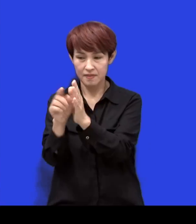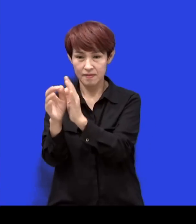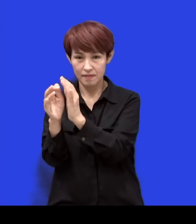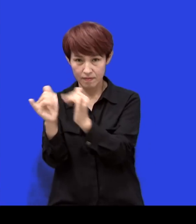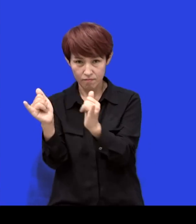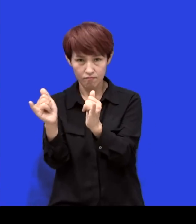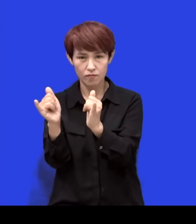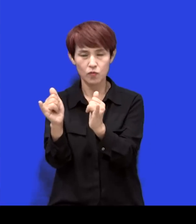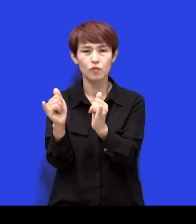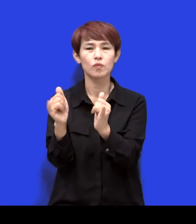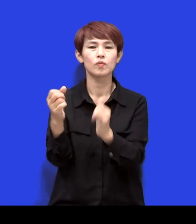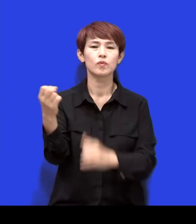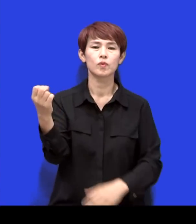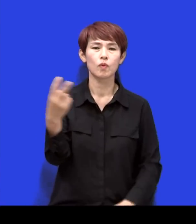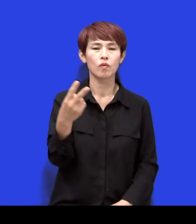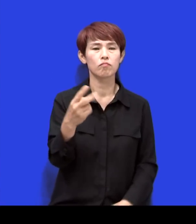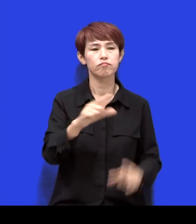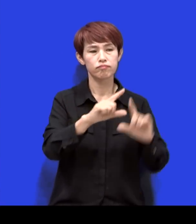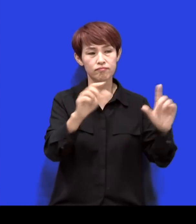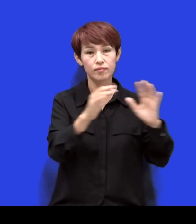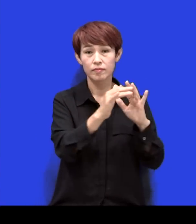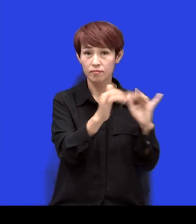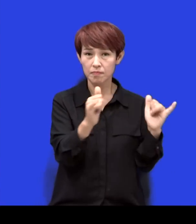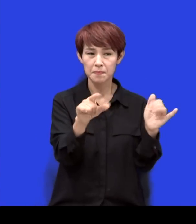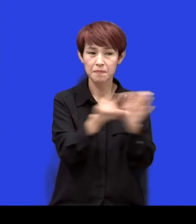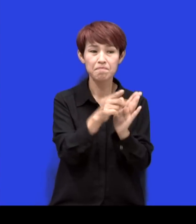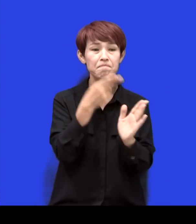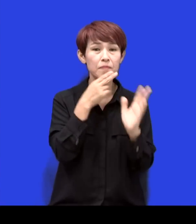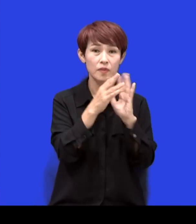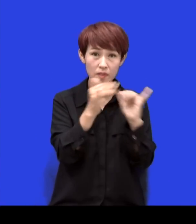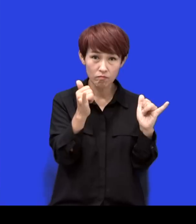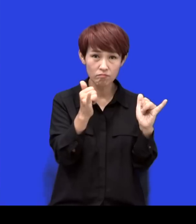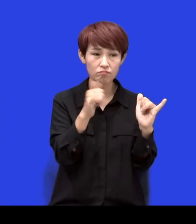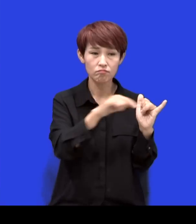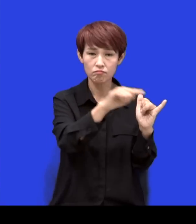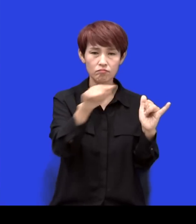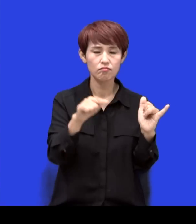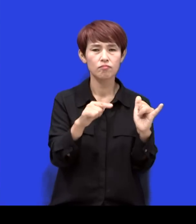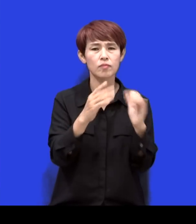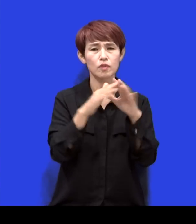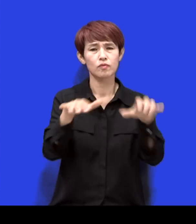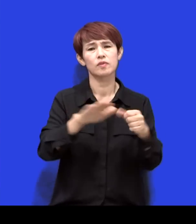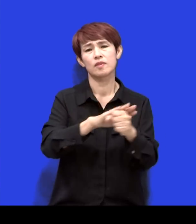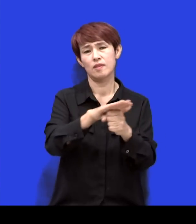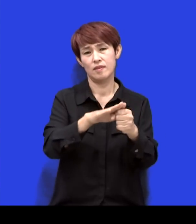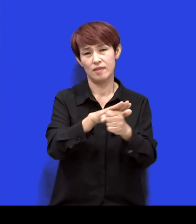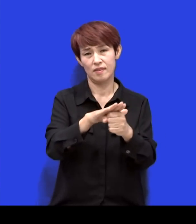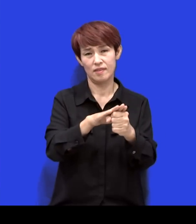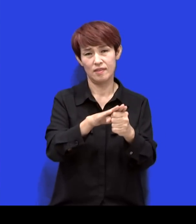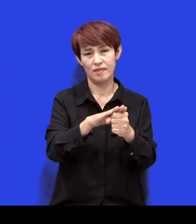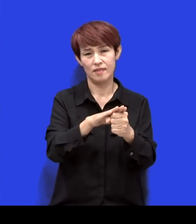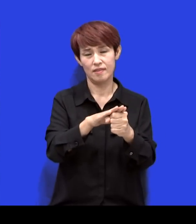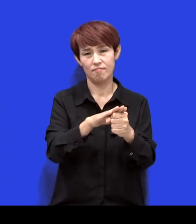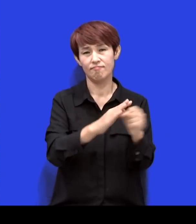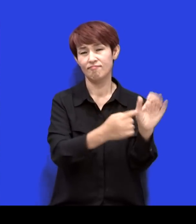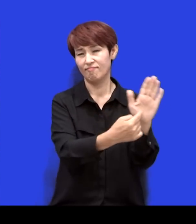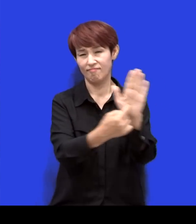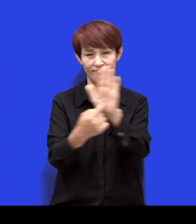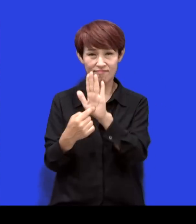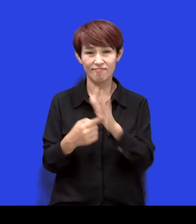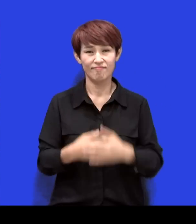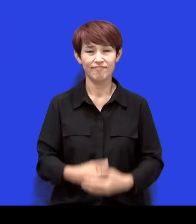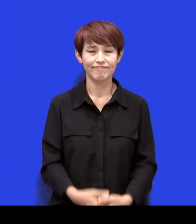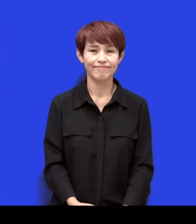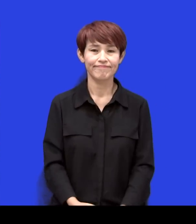저희 기독교인 물론 일반인들에게도 네네. 따뜻한 인간의 사실 이웃사랑이 예수님의 그 주된 말씀이잖아요. 그렇죠. 이웃사랑에